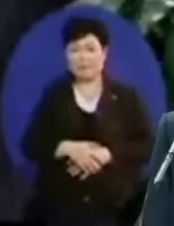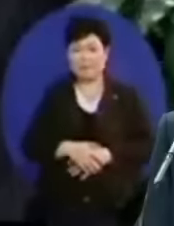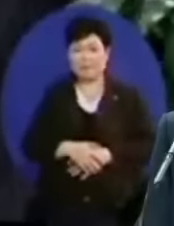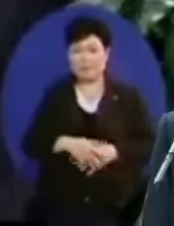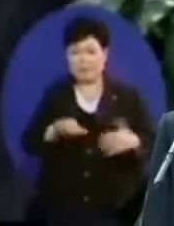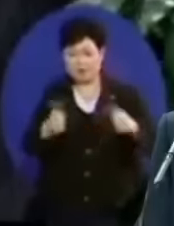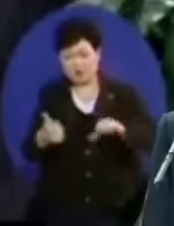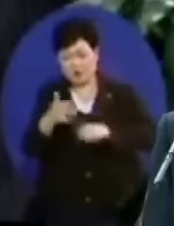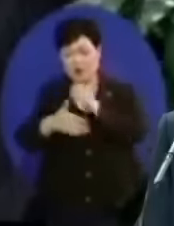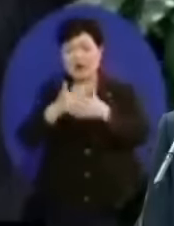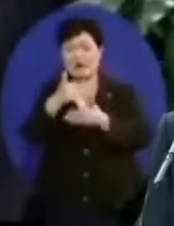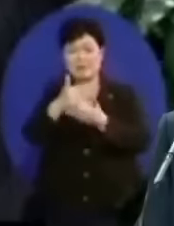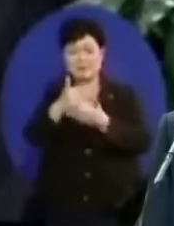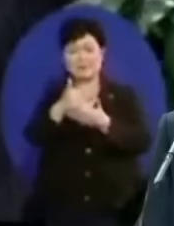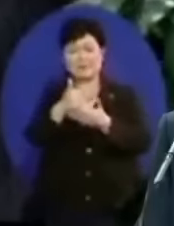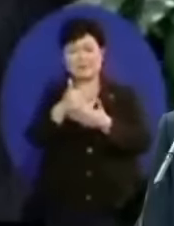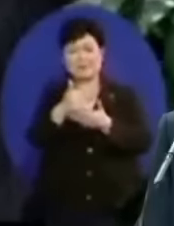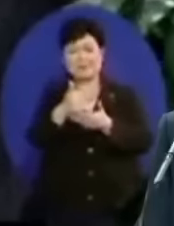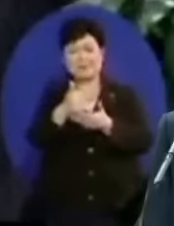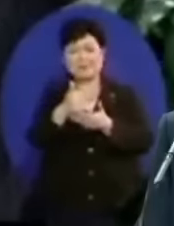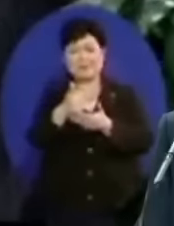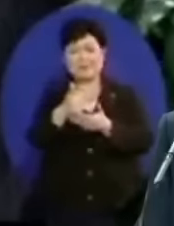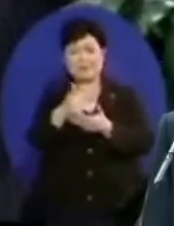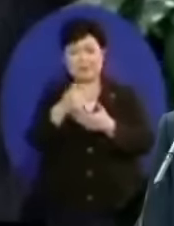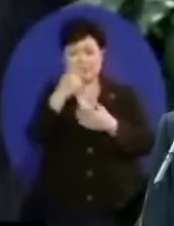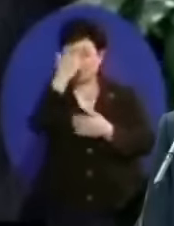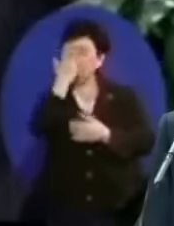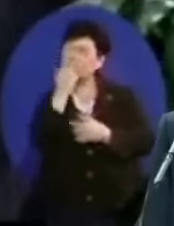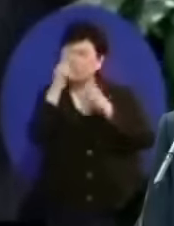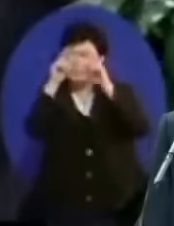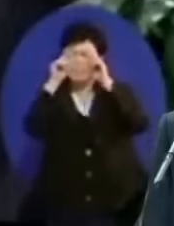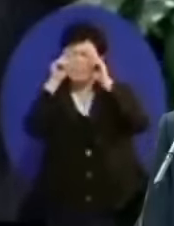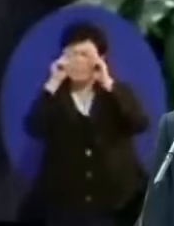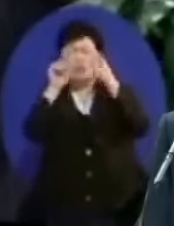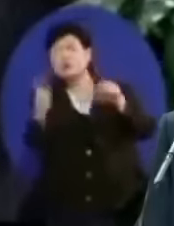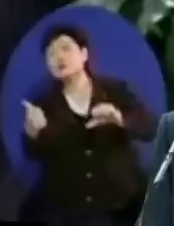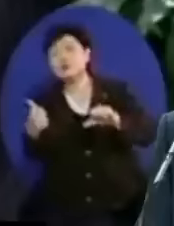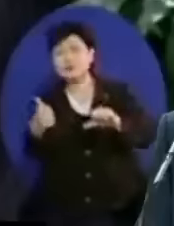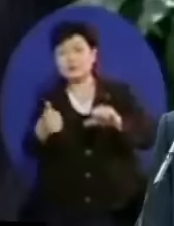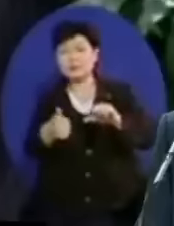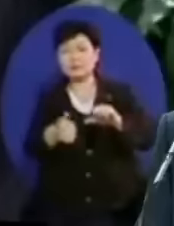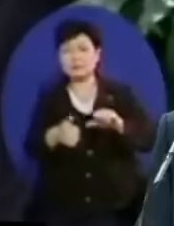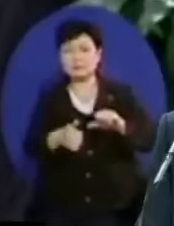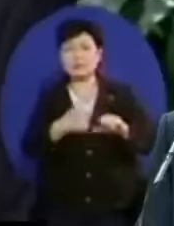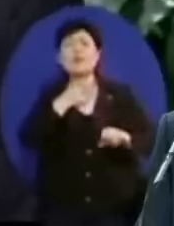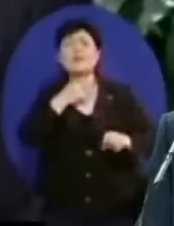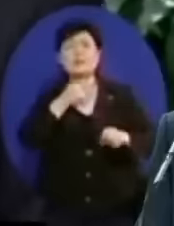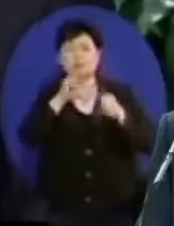죽는 것도 하나님이 눈을 감아줘야 죽지 마음대로 죽진 않아요.